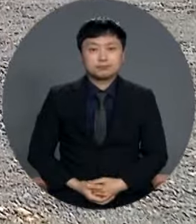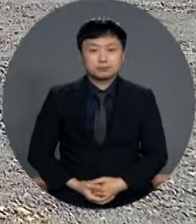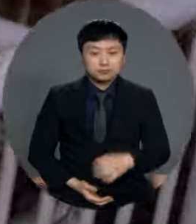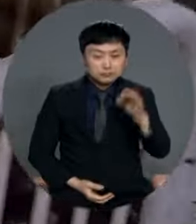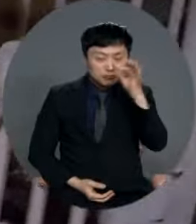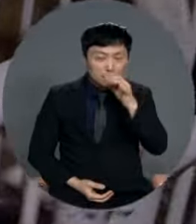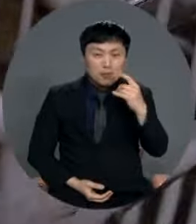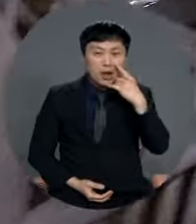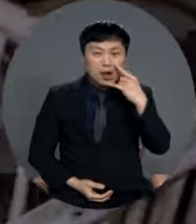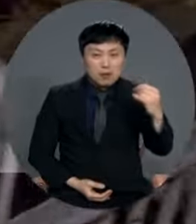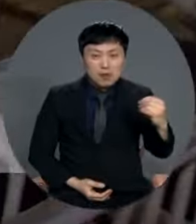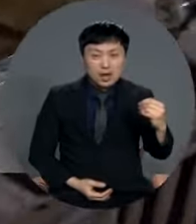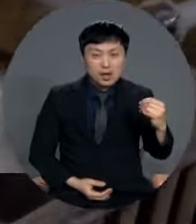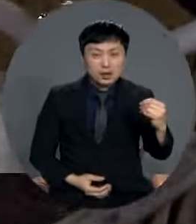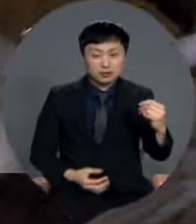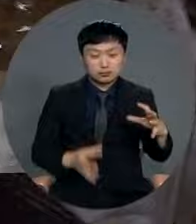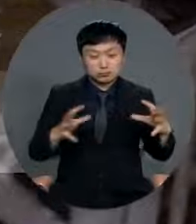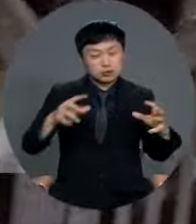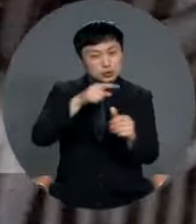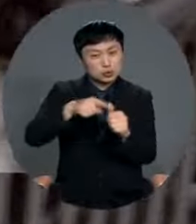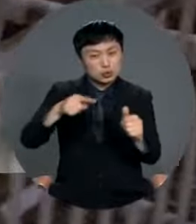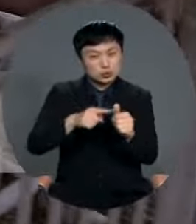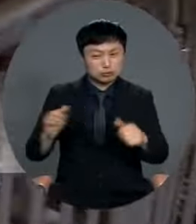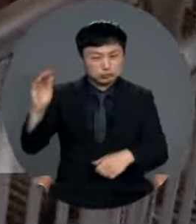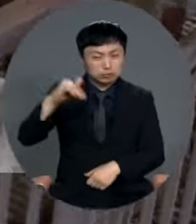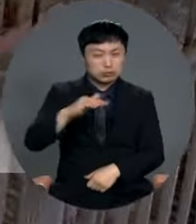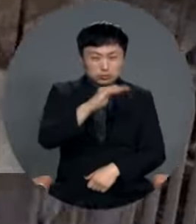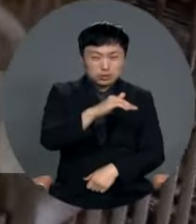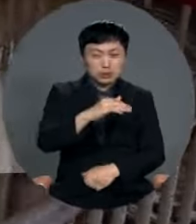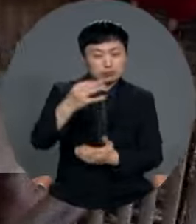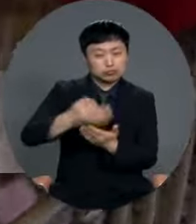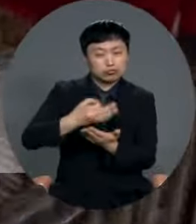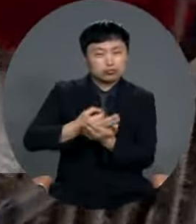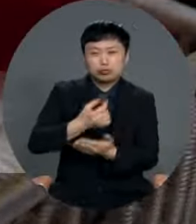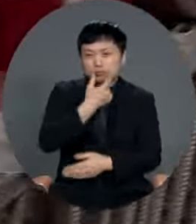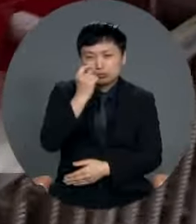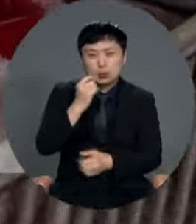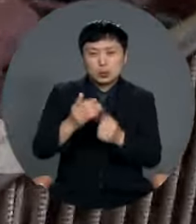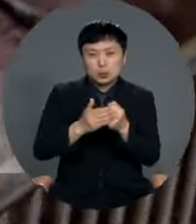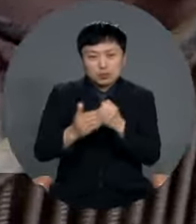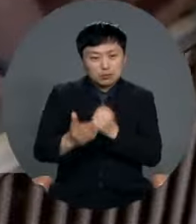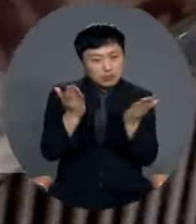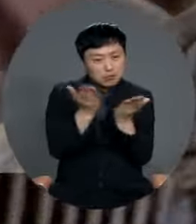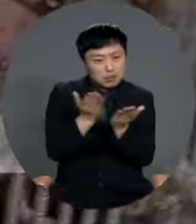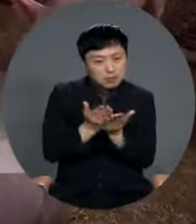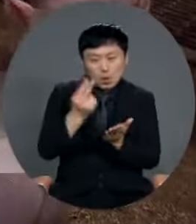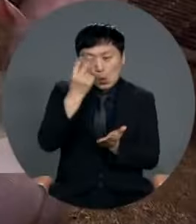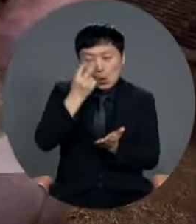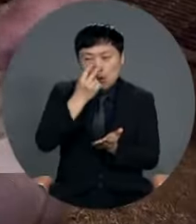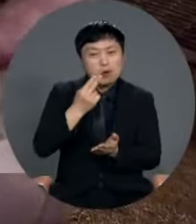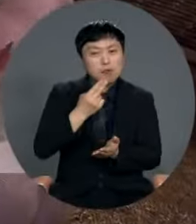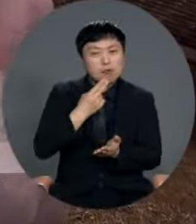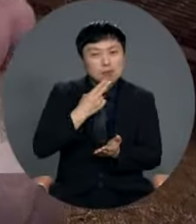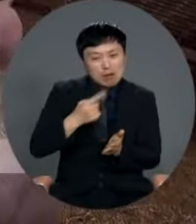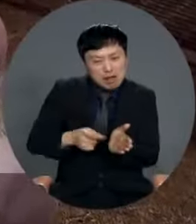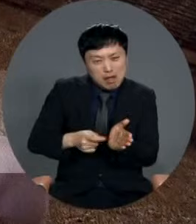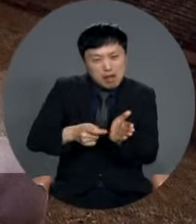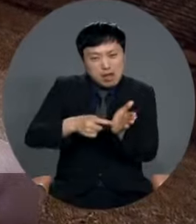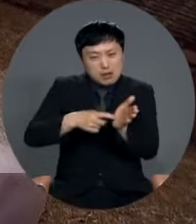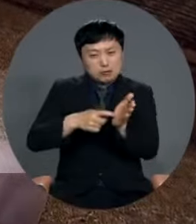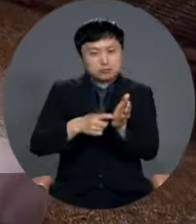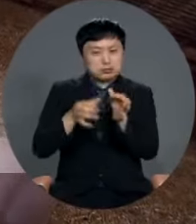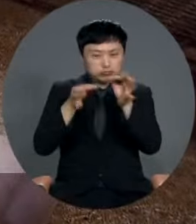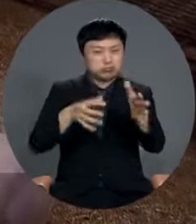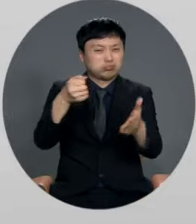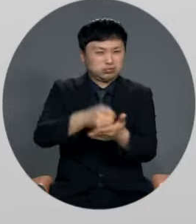모돈의 출하량이 들쭉날쭉해 수익성이 의문인 사업인데 타당성 조사도 거치지 않은 채 서둘러 투자 결정이